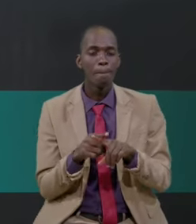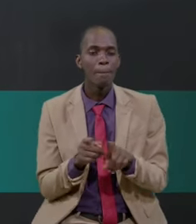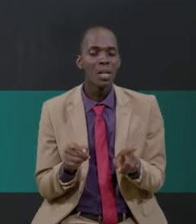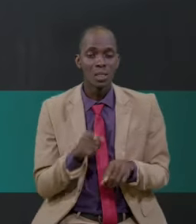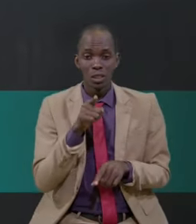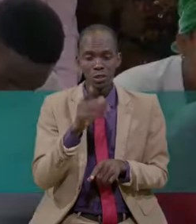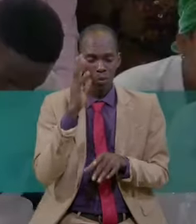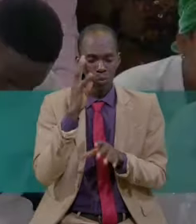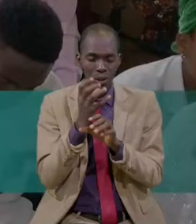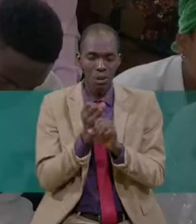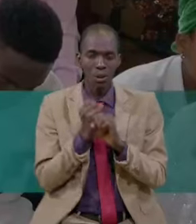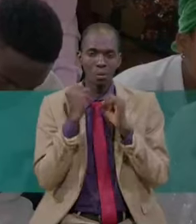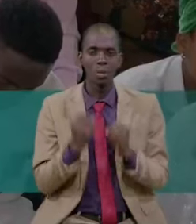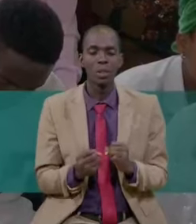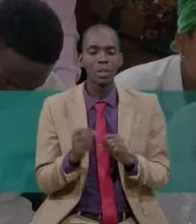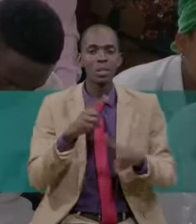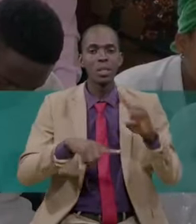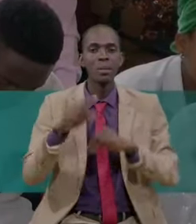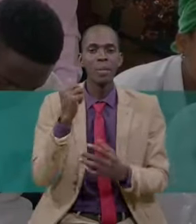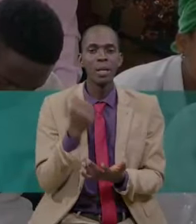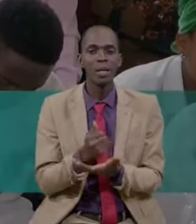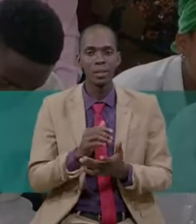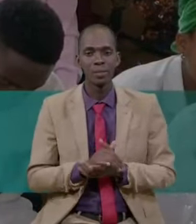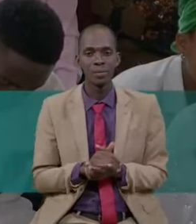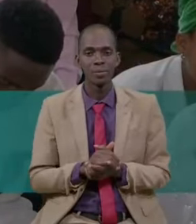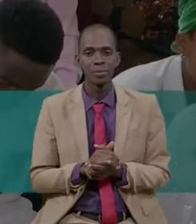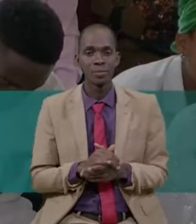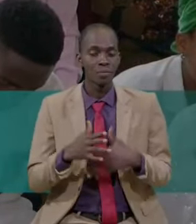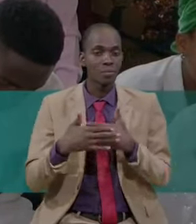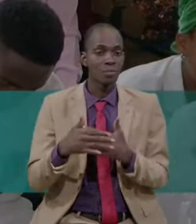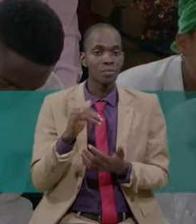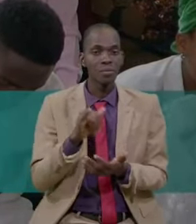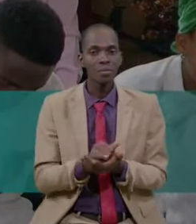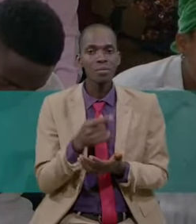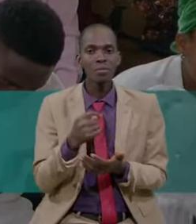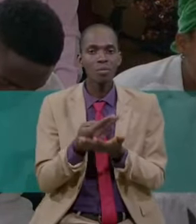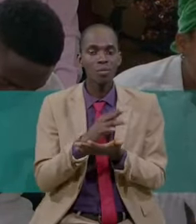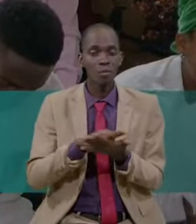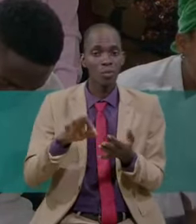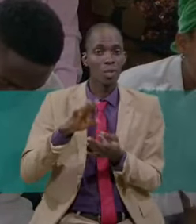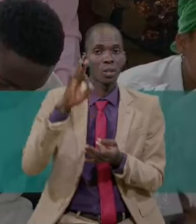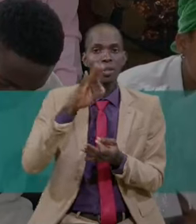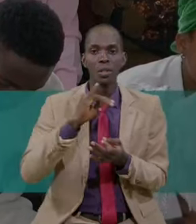une puissance. Amen. Le Saint-Esprit survenant sur vous,